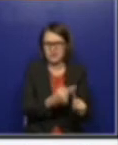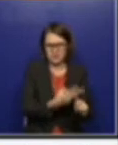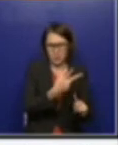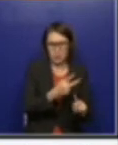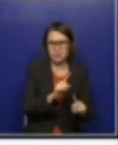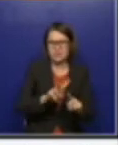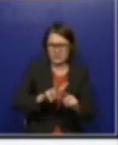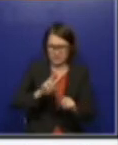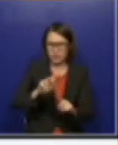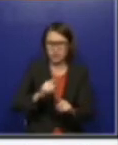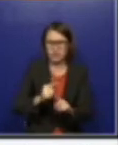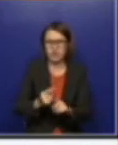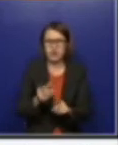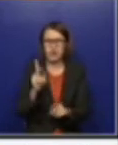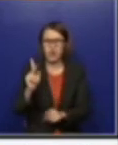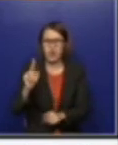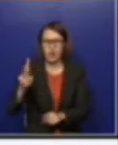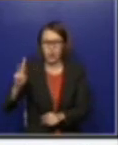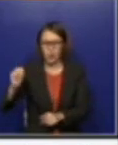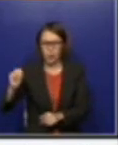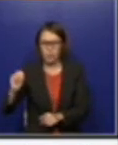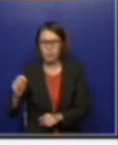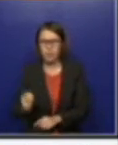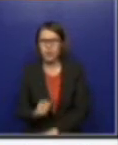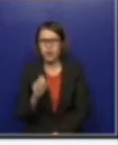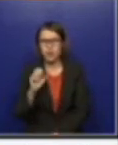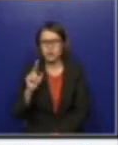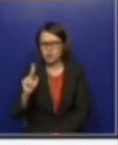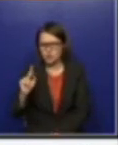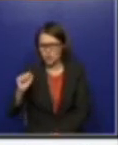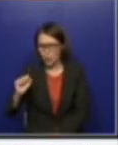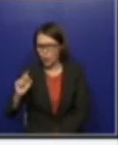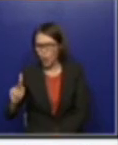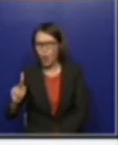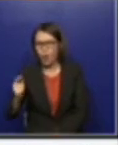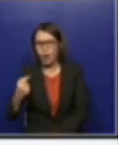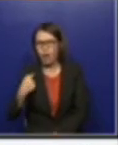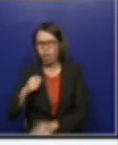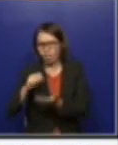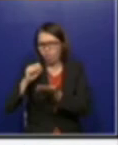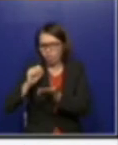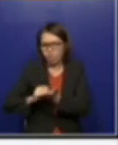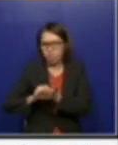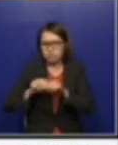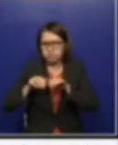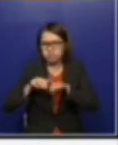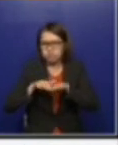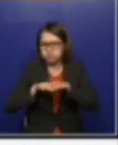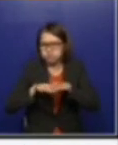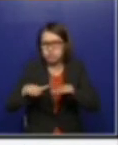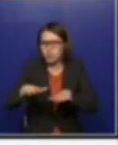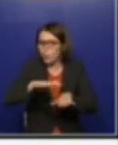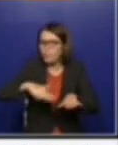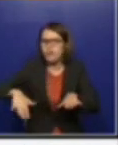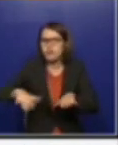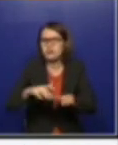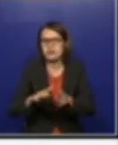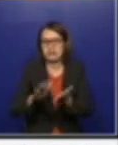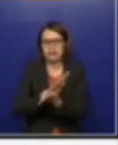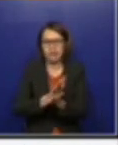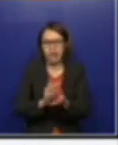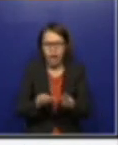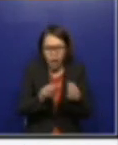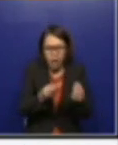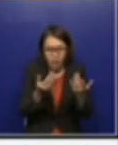ประกาศบอกว่าใครจะใช้สิทธิ์สค.ให้มาขึ้นทะเบียนวันนี้ขึ้นทะเบียนทั่วประเทศแล้วออกเอกสารสิทธิ์ให้เขาหรือยัง